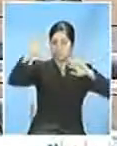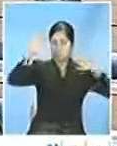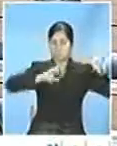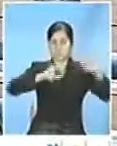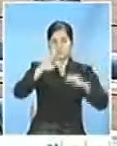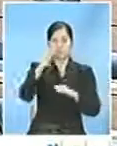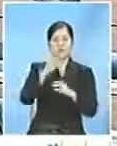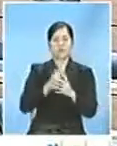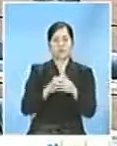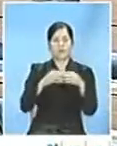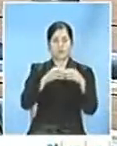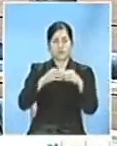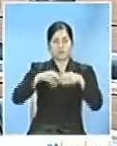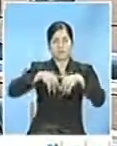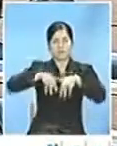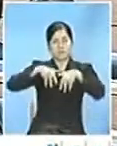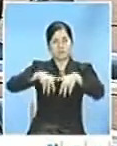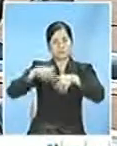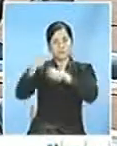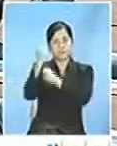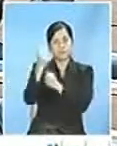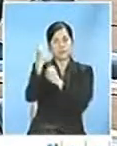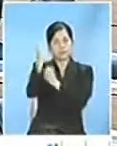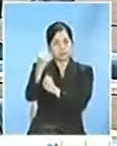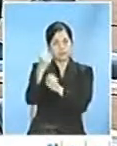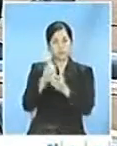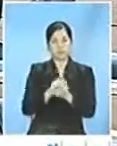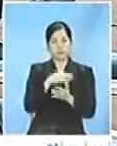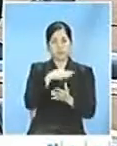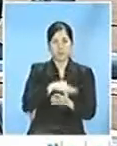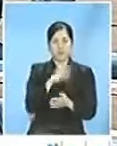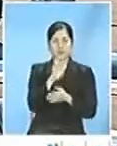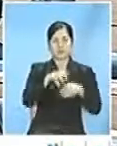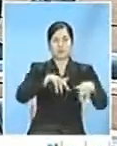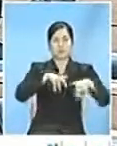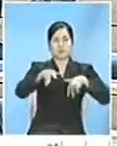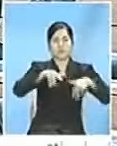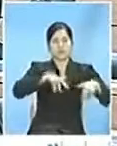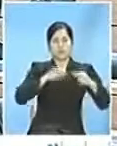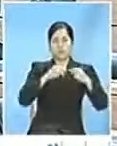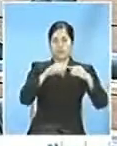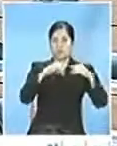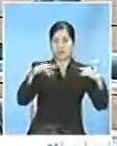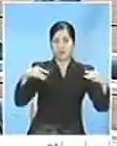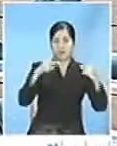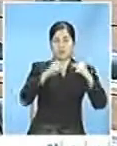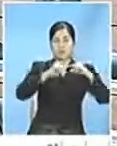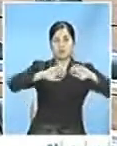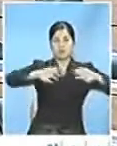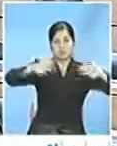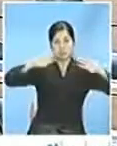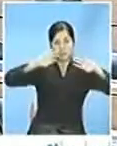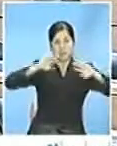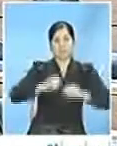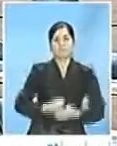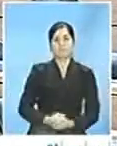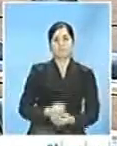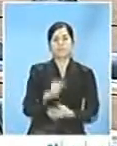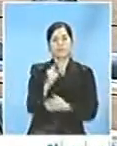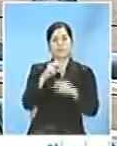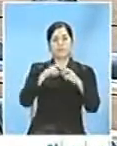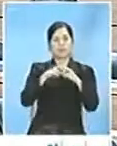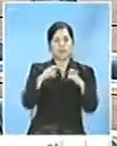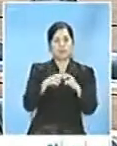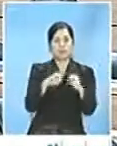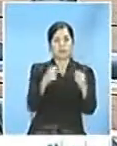นุมพูดถึงเรื่องความคิดความเห็นของประชาชนที่ไม่ตรงกับรัฐบาลพูดถึงเป็นรากฐานของความขัดแ